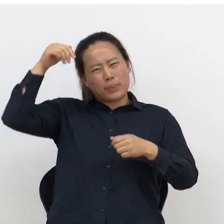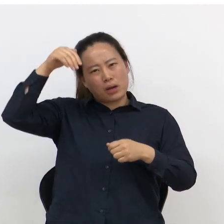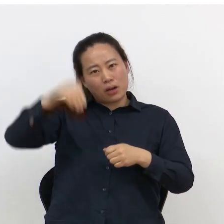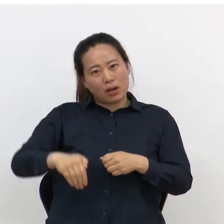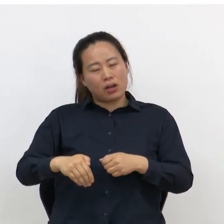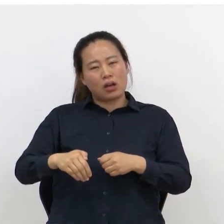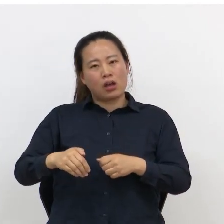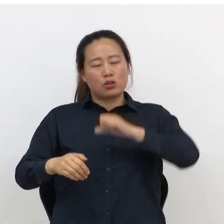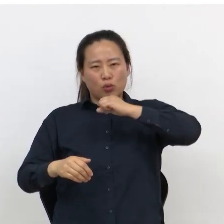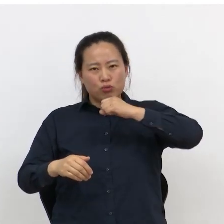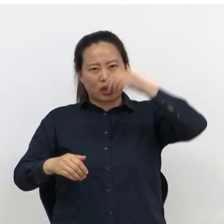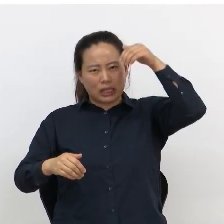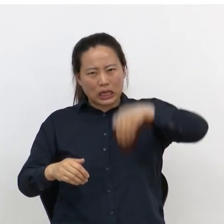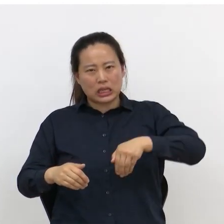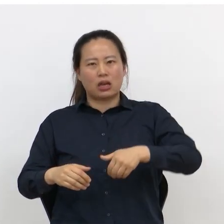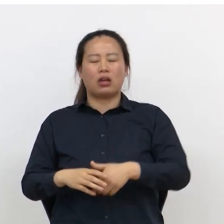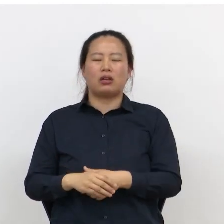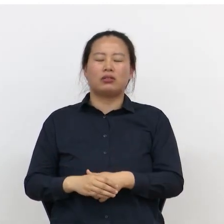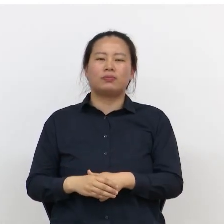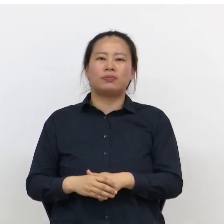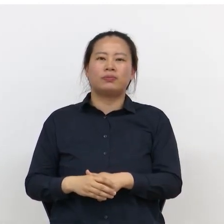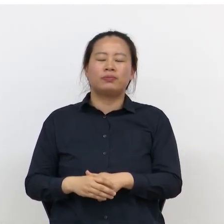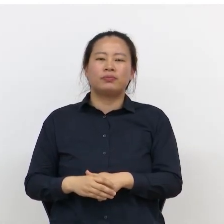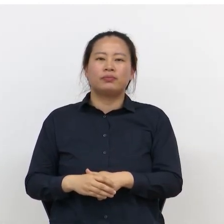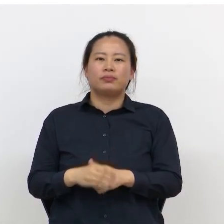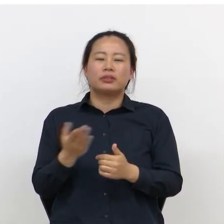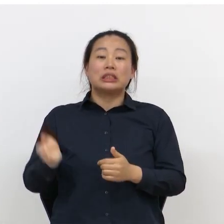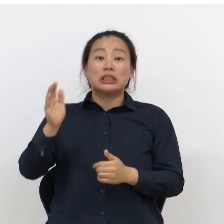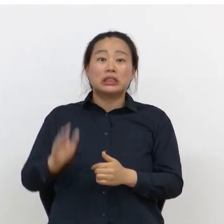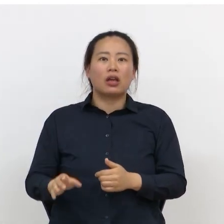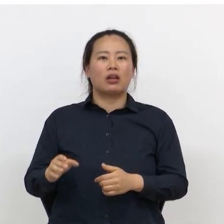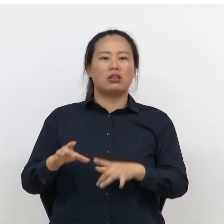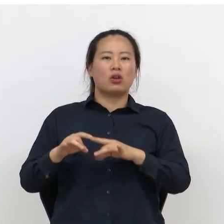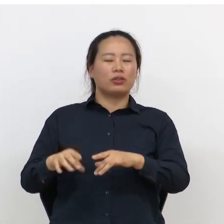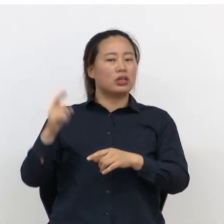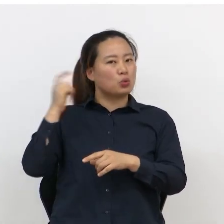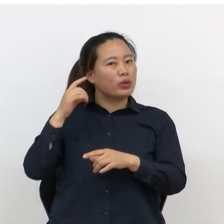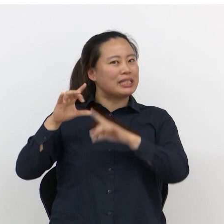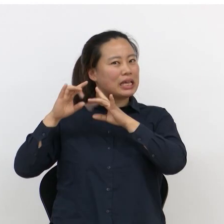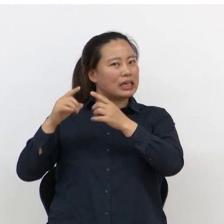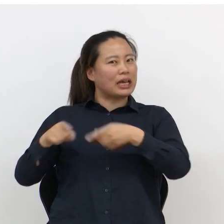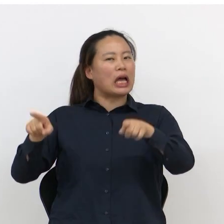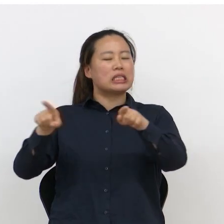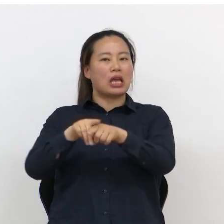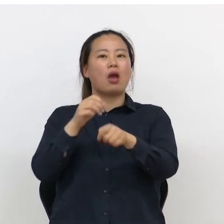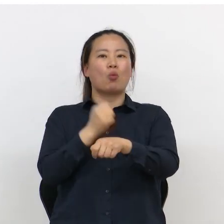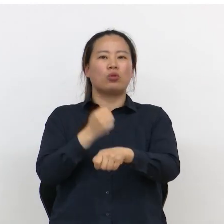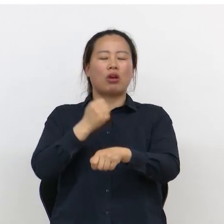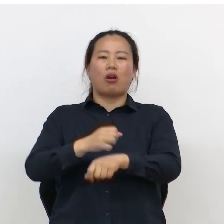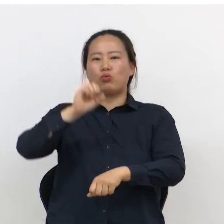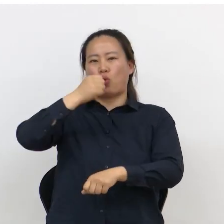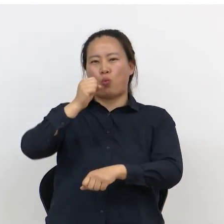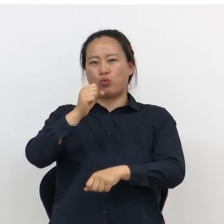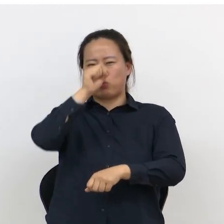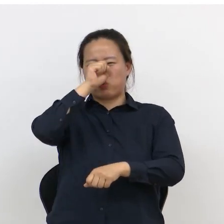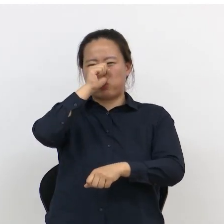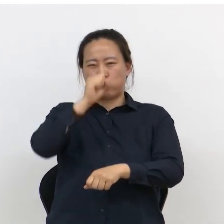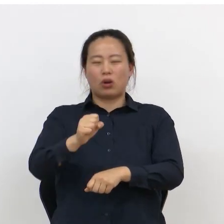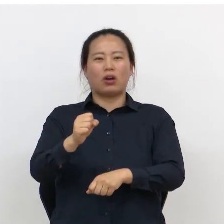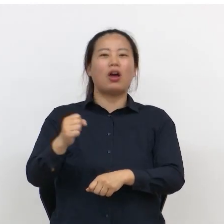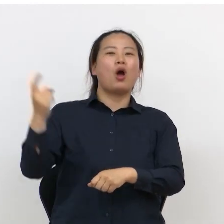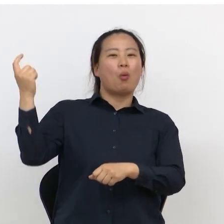후에 보청기만 착용했을 때 역시 점수가 낮습니다. 하지만 전기 소리 자극을 같이 하면 점수가 매우 좋아집니다. 이 경우